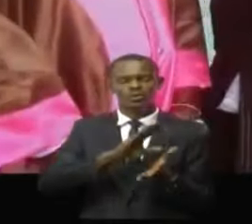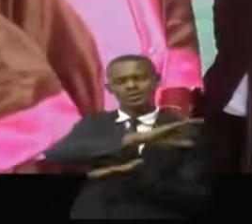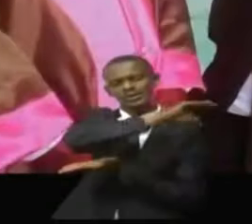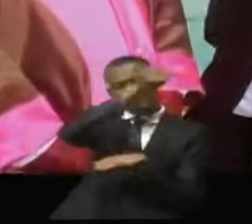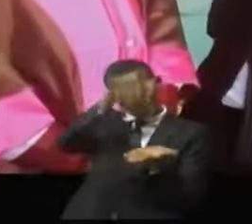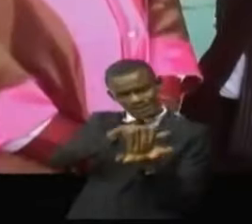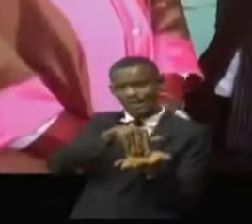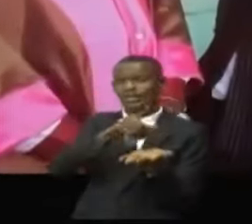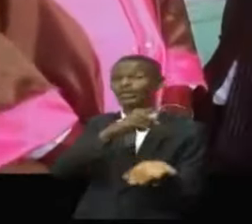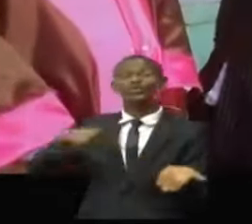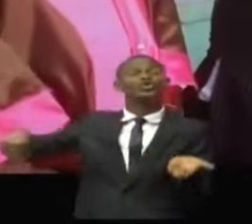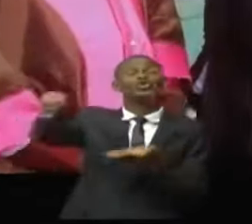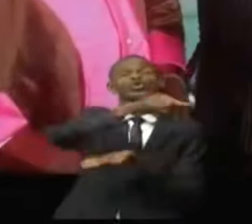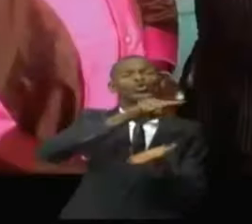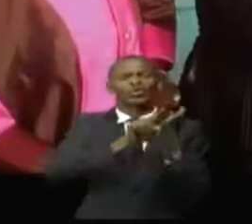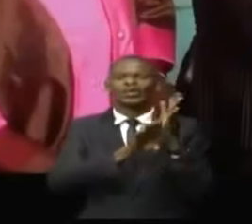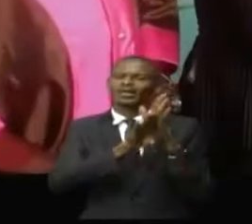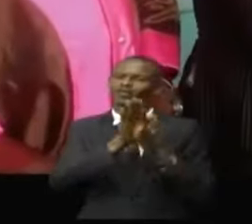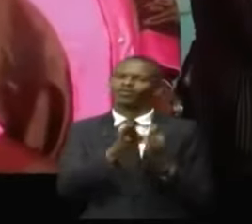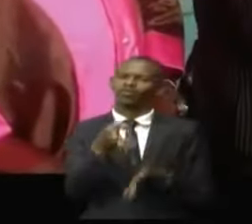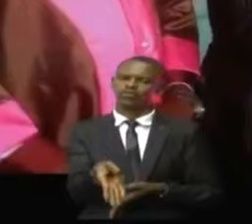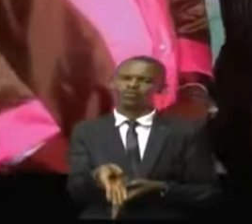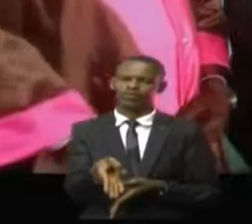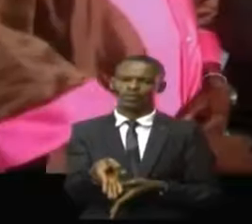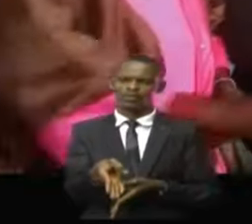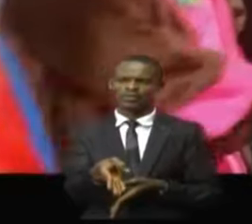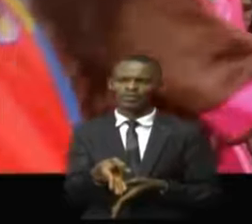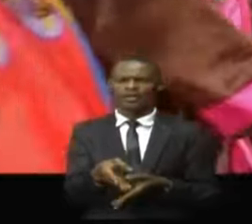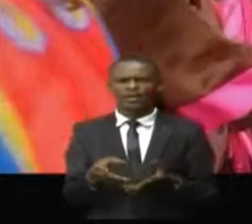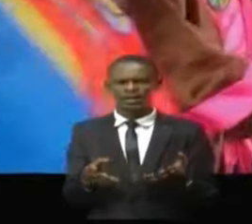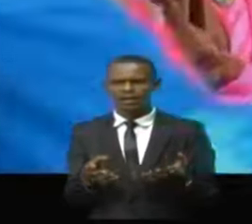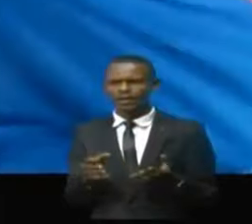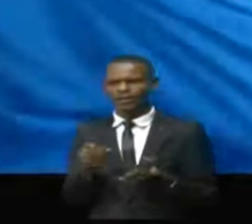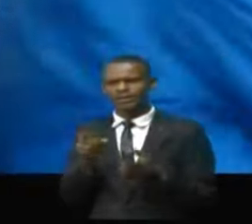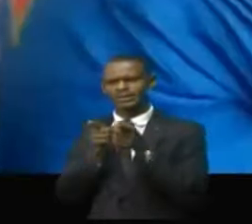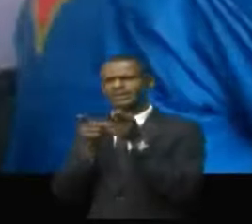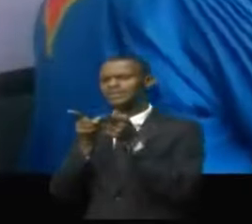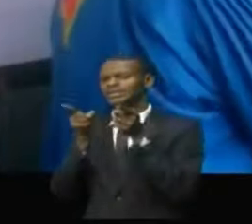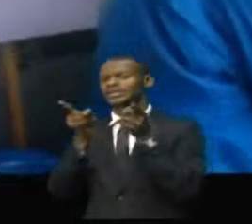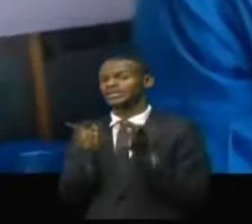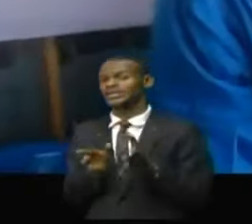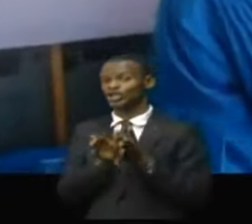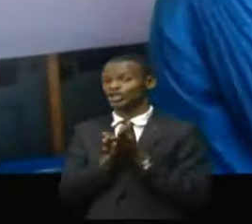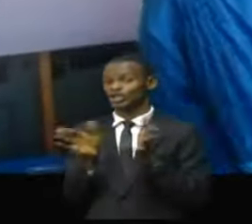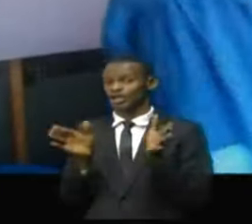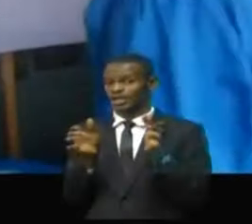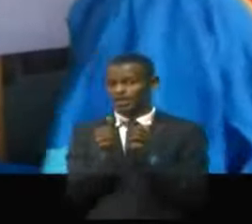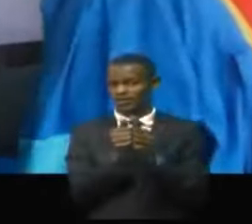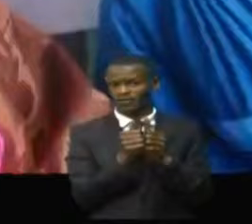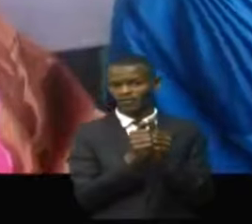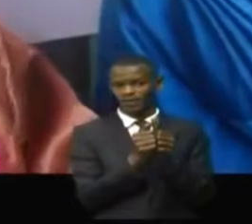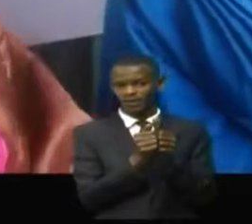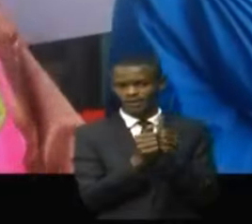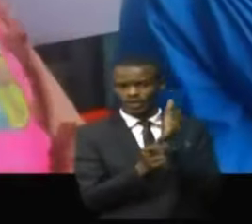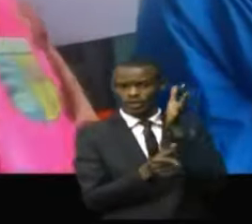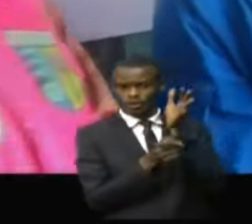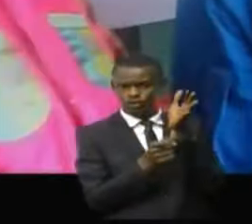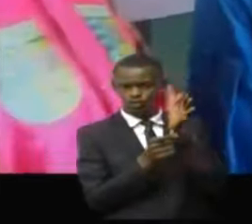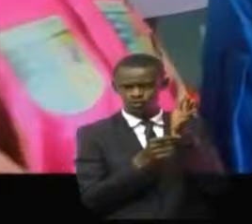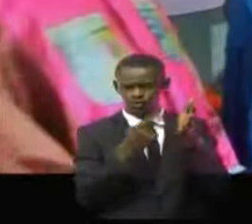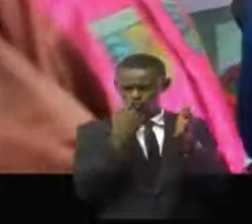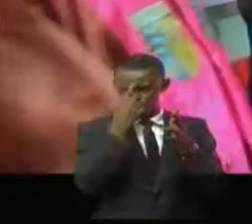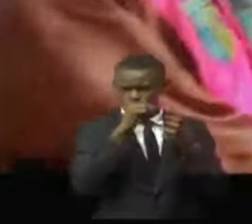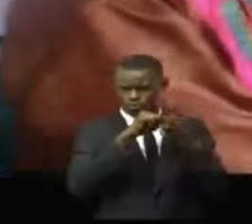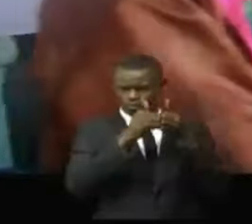académique, Évariste Bayambo Tambwe, et celui de la recherche, Jean Makaye,